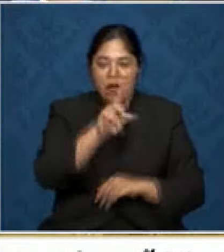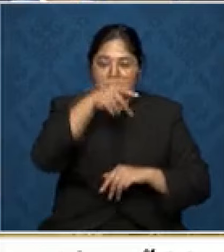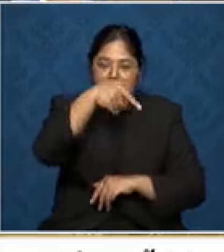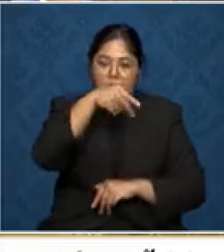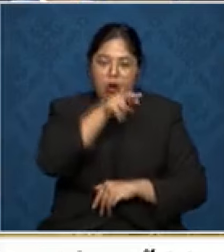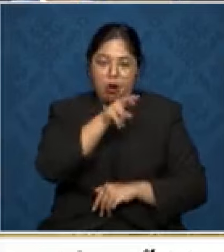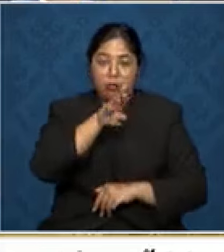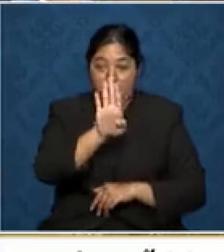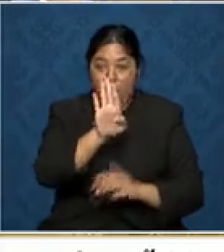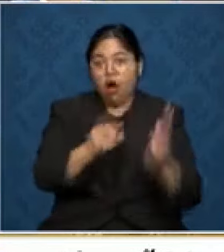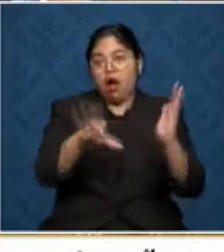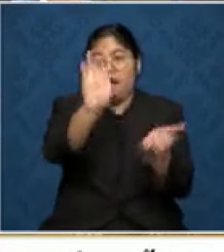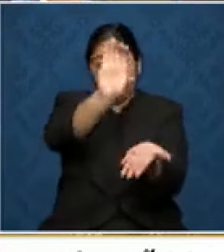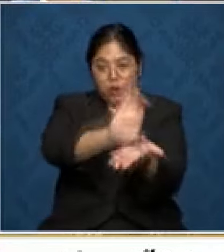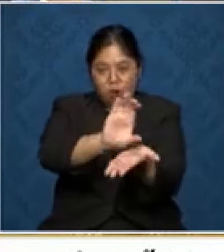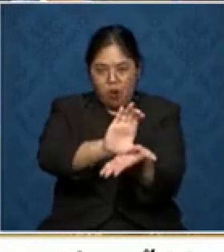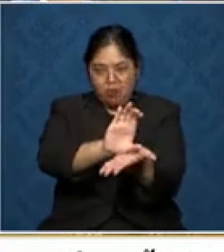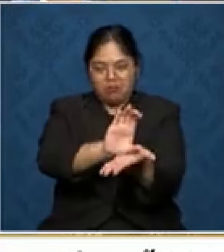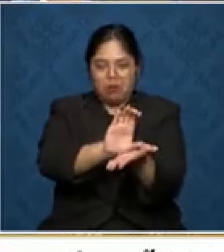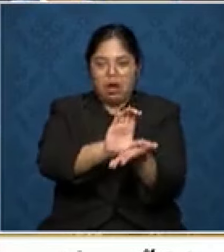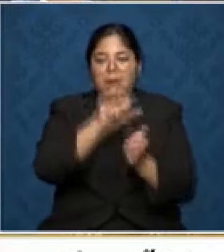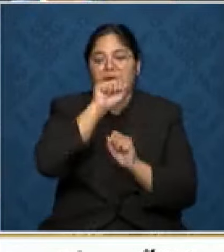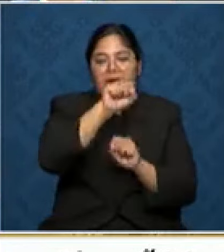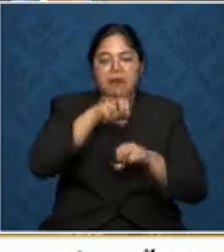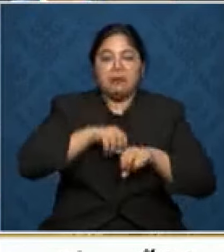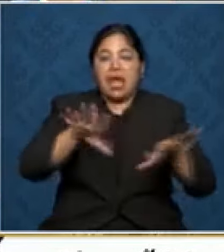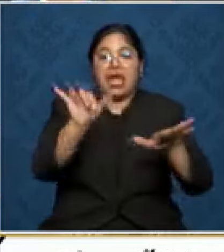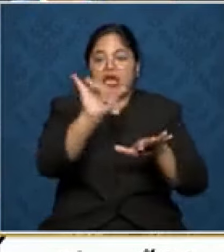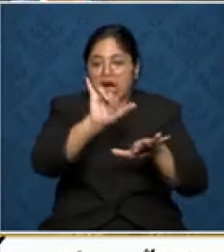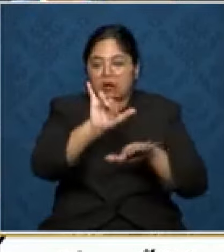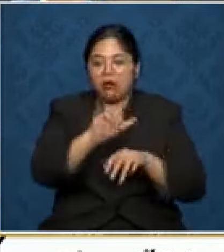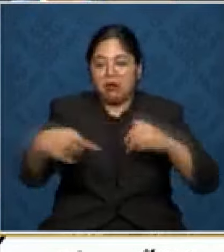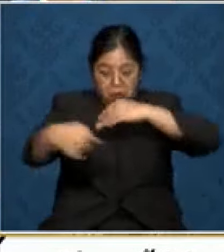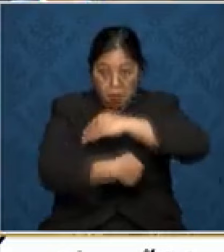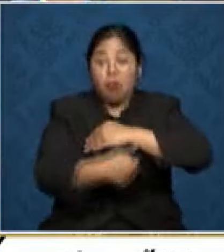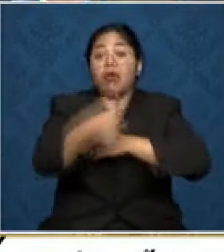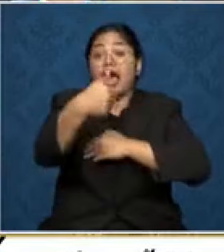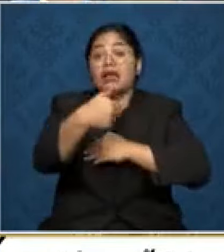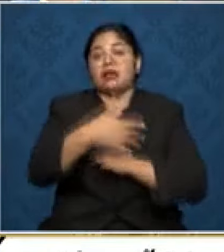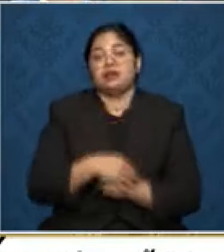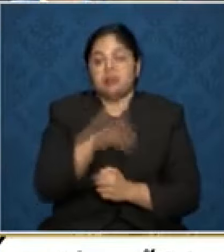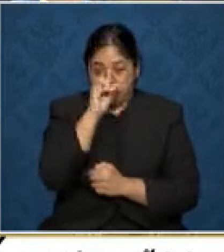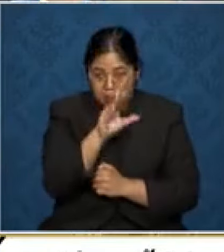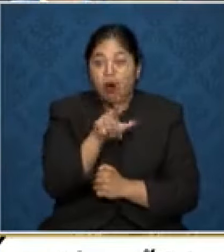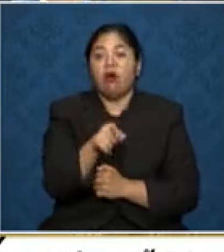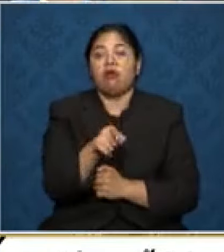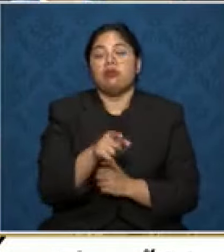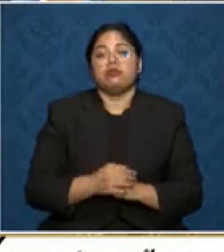ออกถ้าจะโกงก็โกงได้ไงครับคำถาม